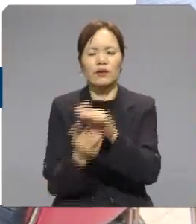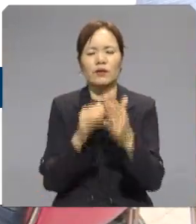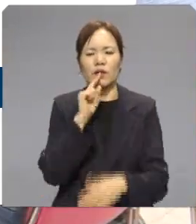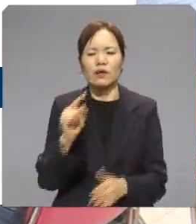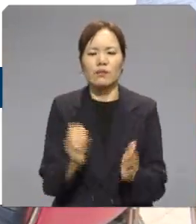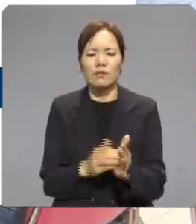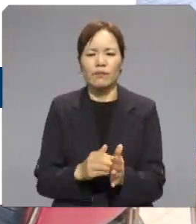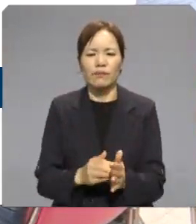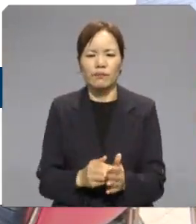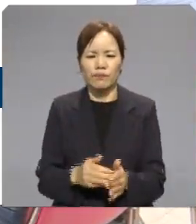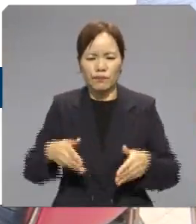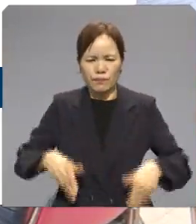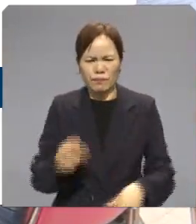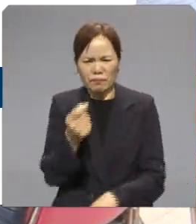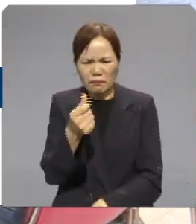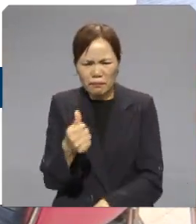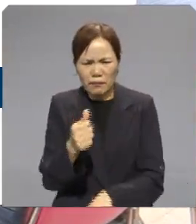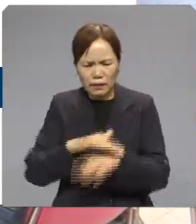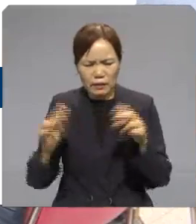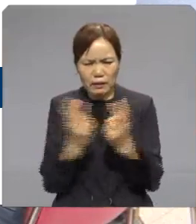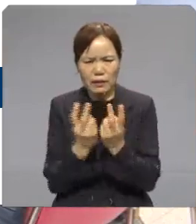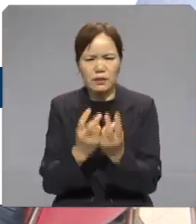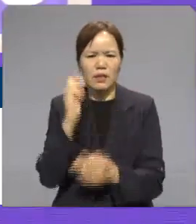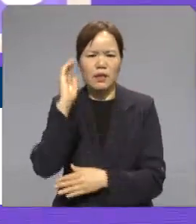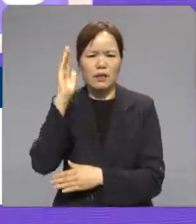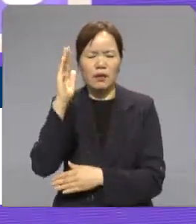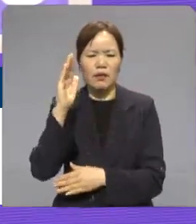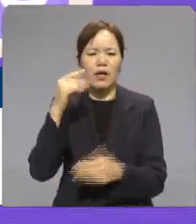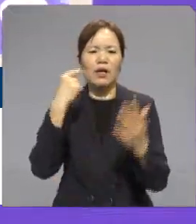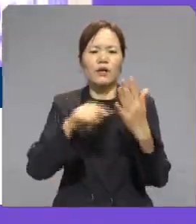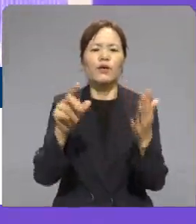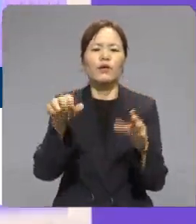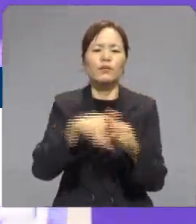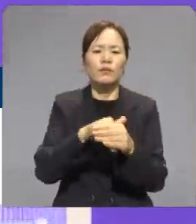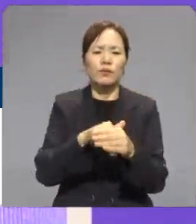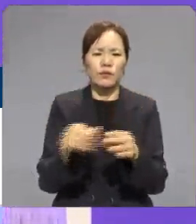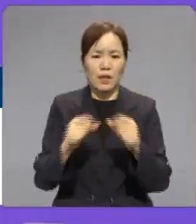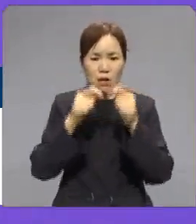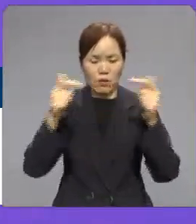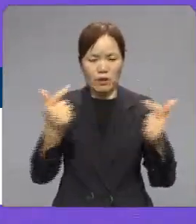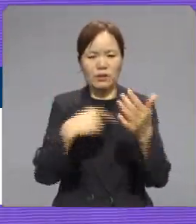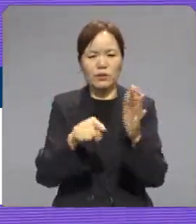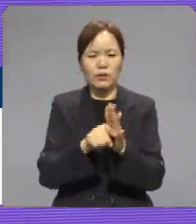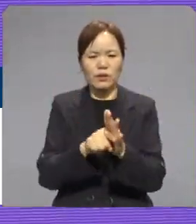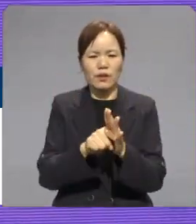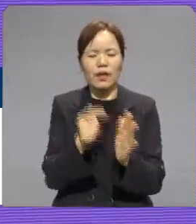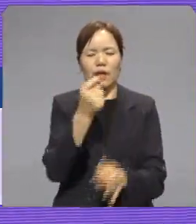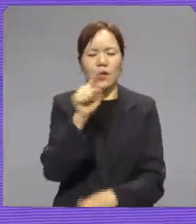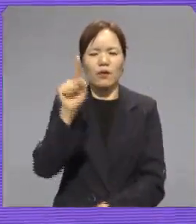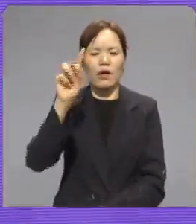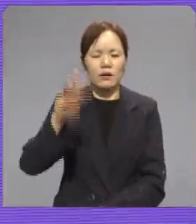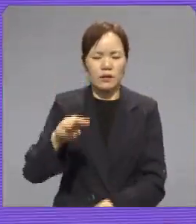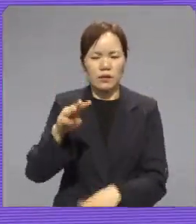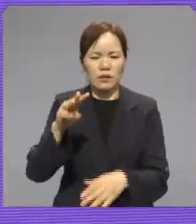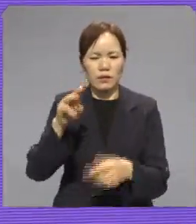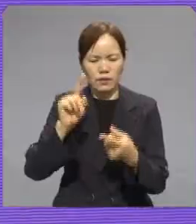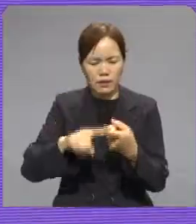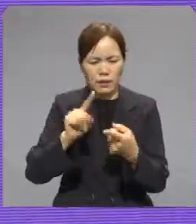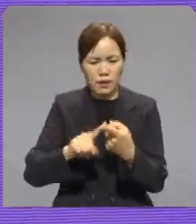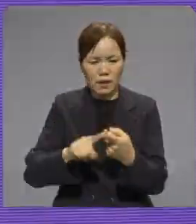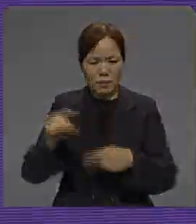또한 저출생 관련 대책을 강화하고 교육 문화 인프라 확충을 통해 과천 다움에 행정을 펼치겠다고